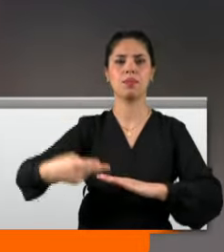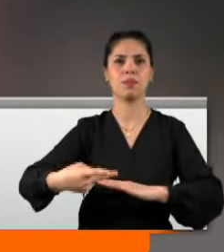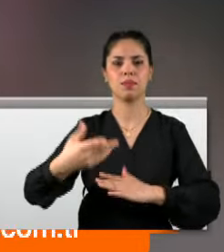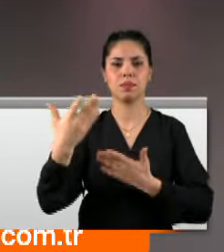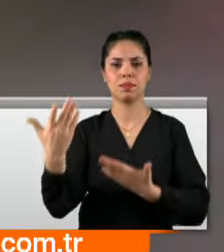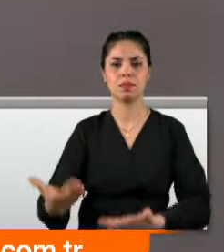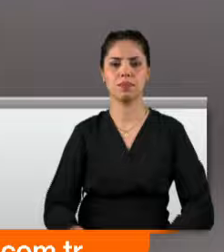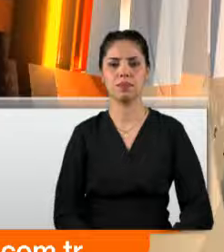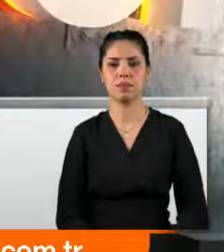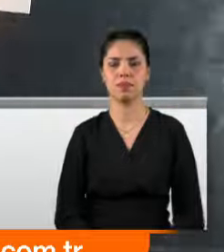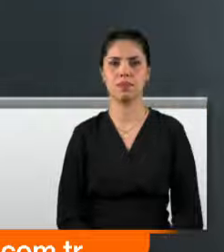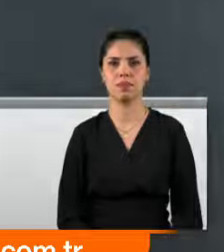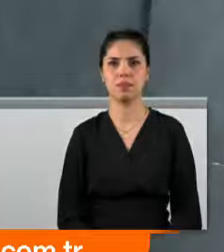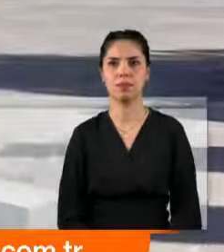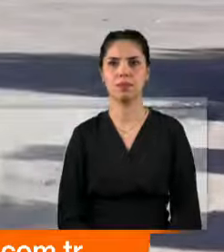yuvarlanıverdi.